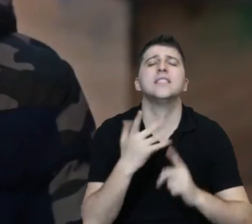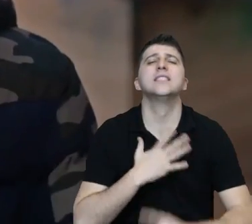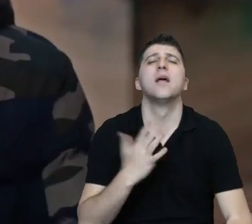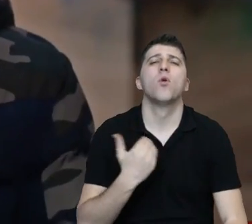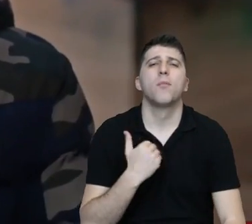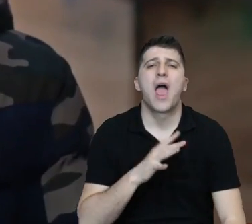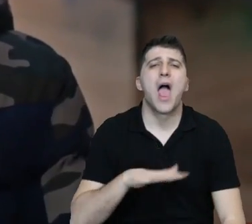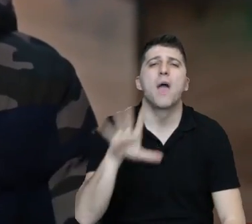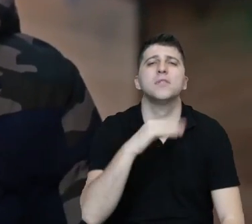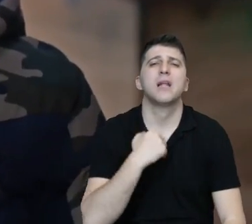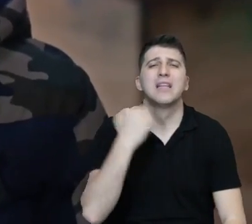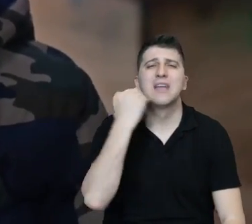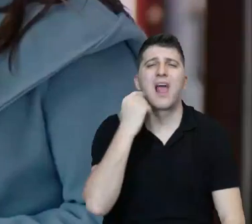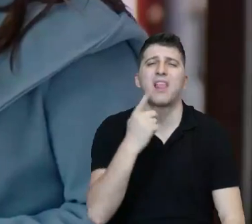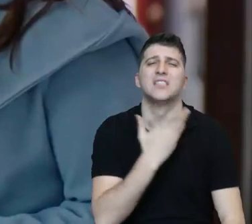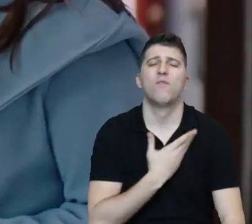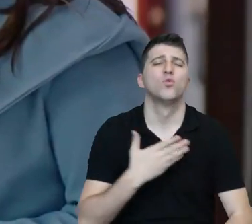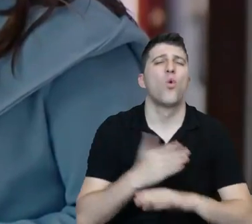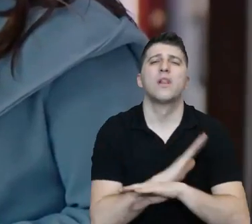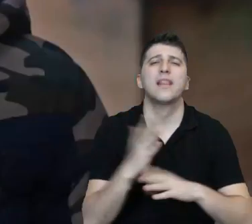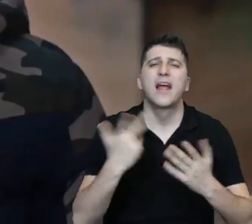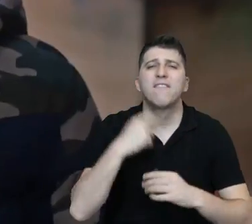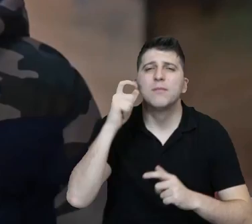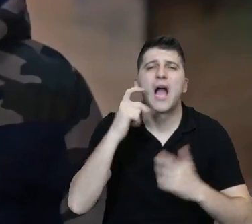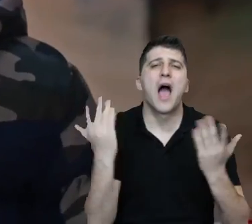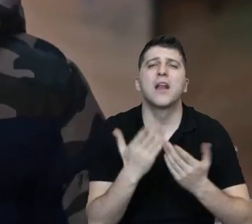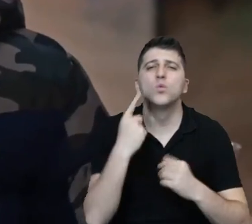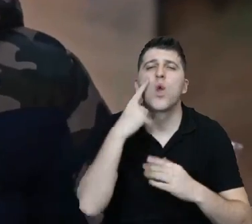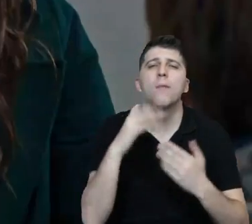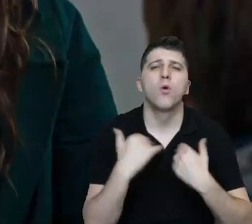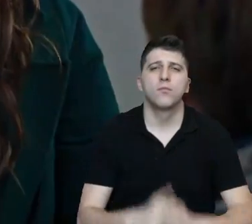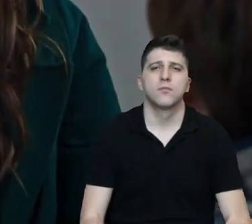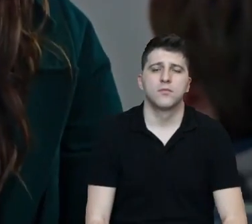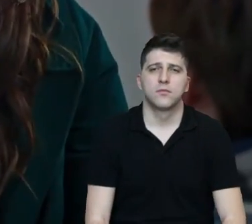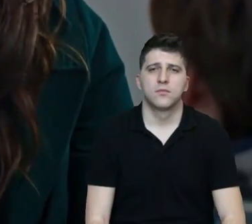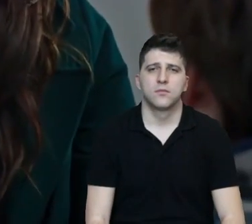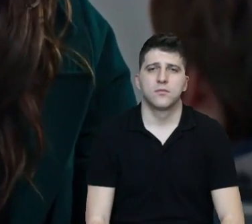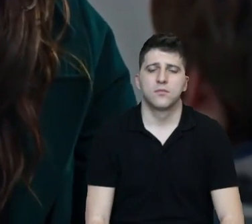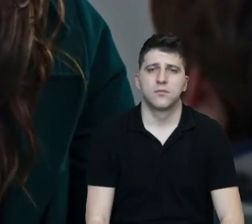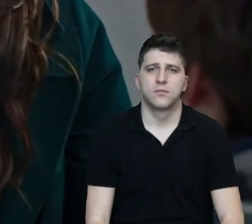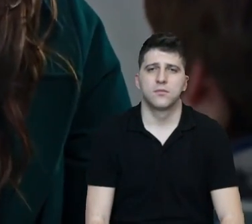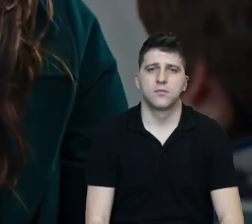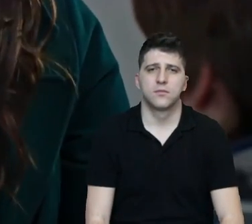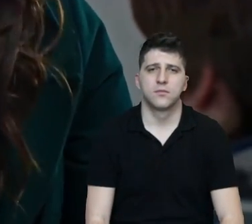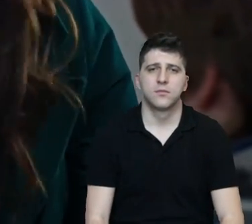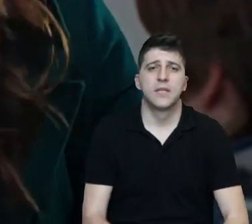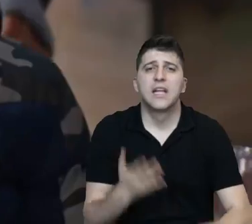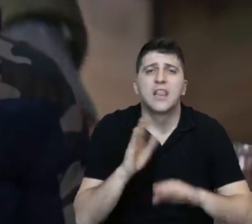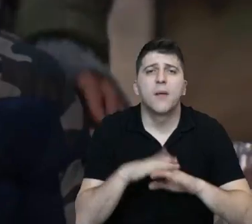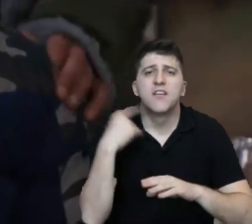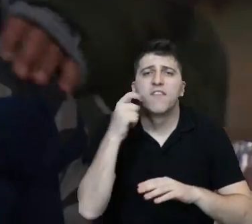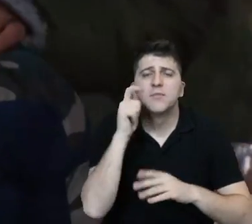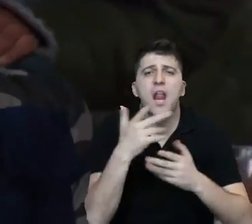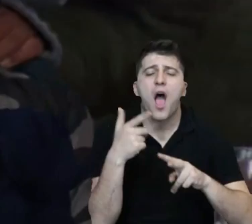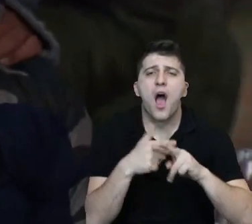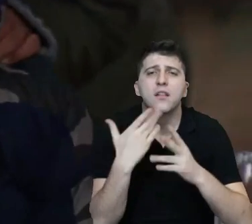istemiyorum. Hepiniz beni yalandan seviyorsunuz. Nerede filmciler? Hani göremiyorum. Kezban durakladı. Ay ne yapacaksın